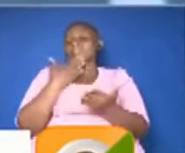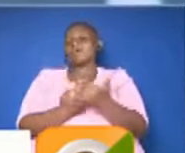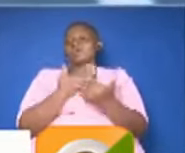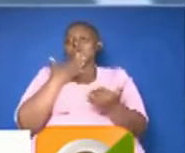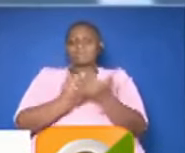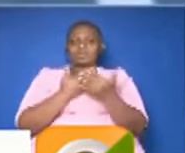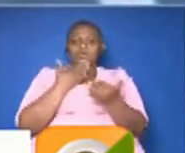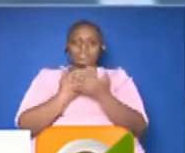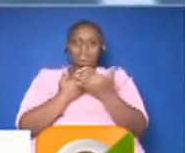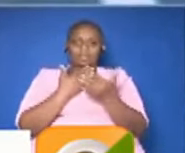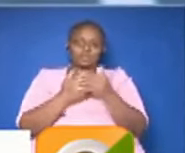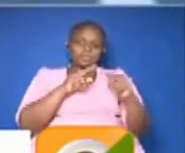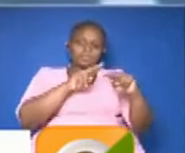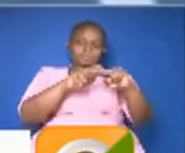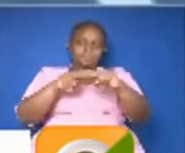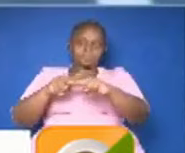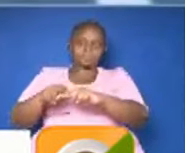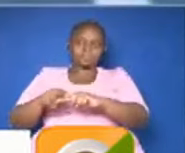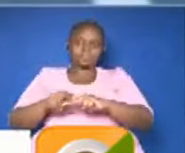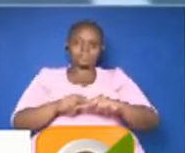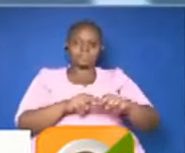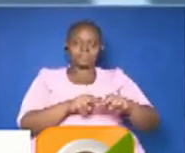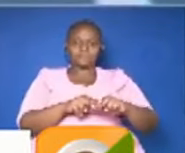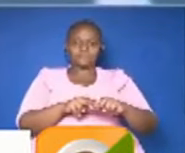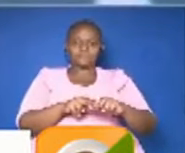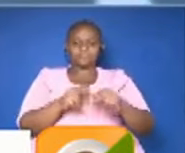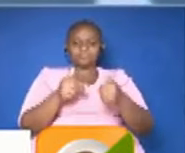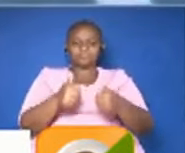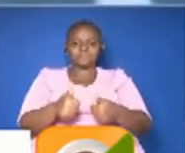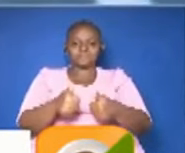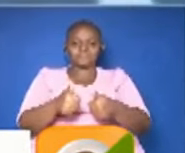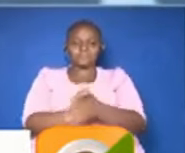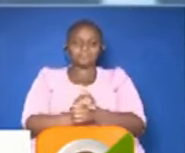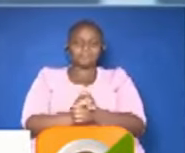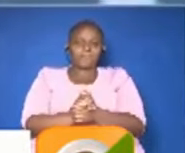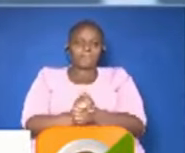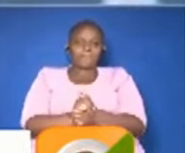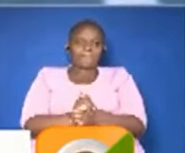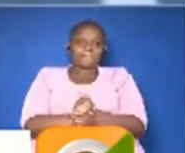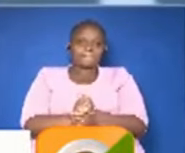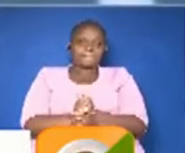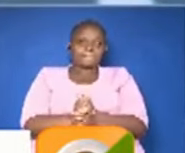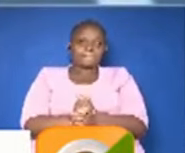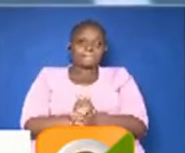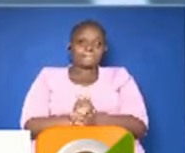Asanteni sana, mnaweza keti chini. Our